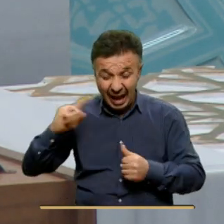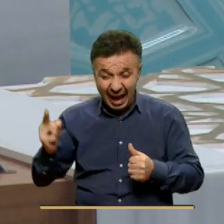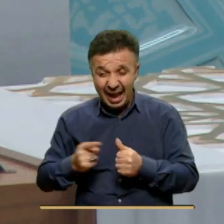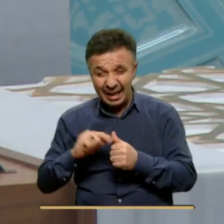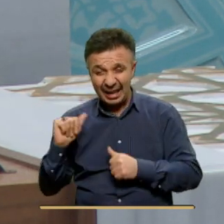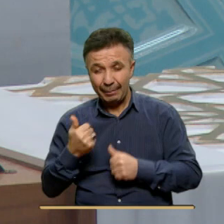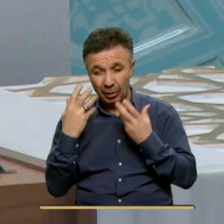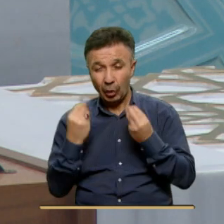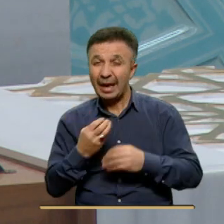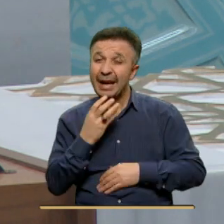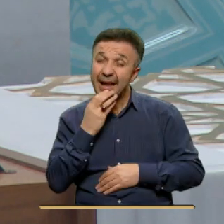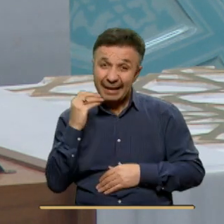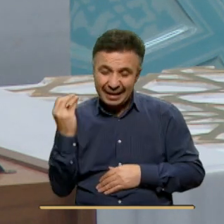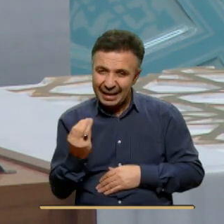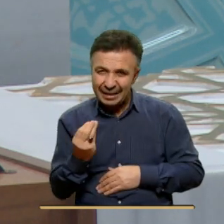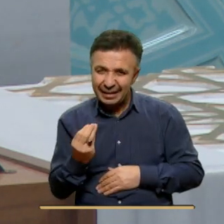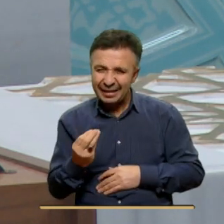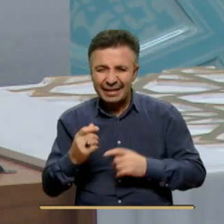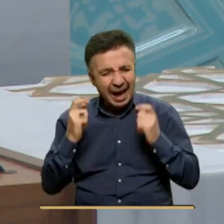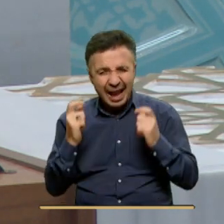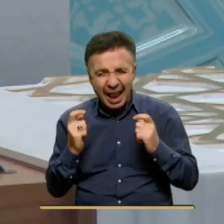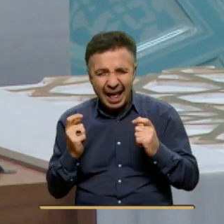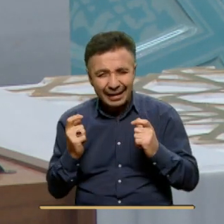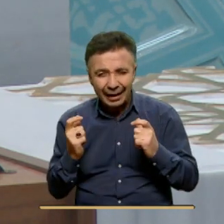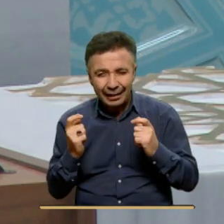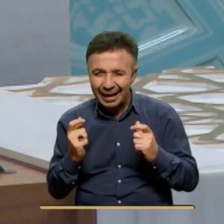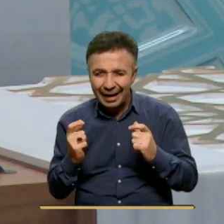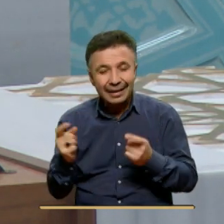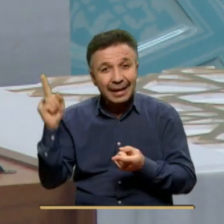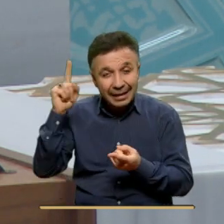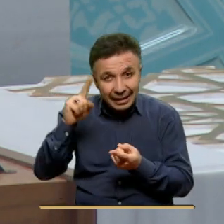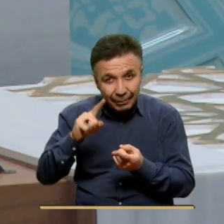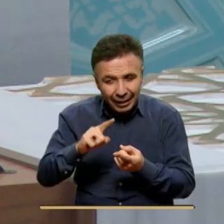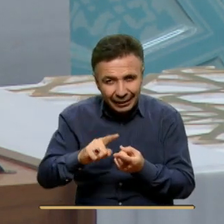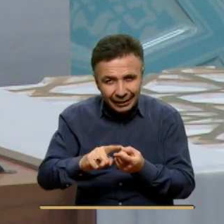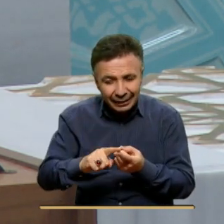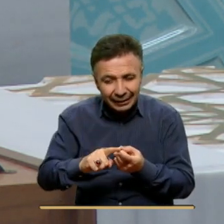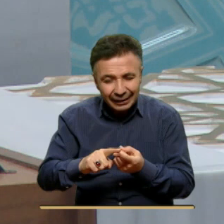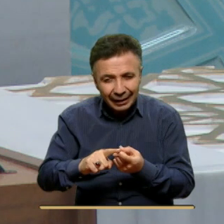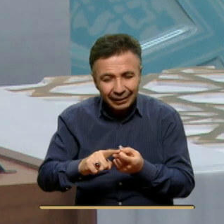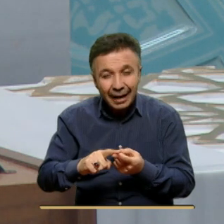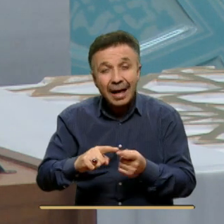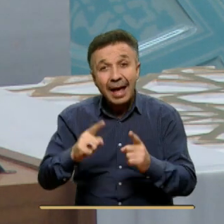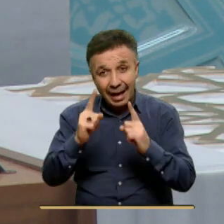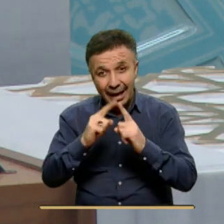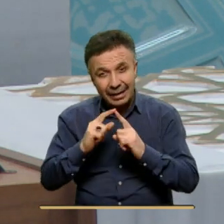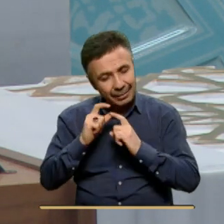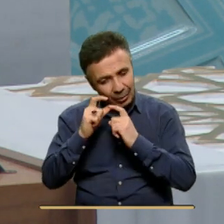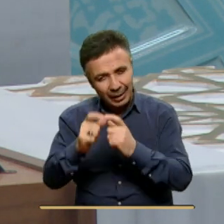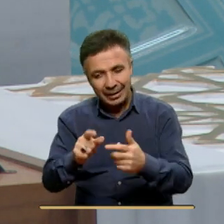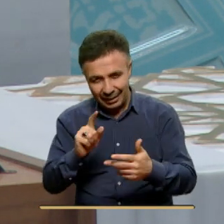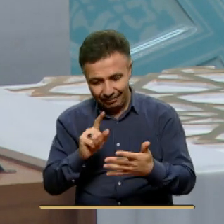gençliğini nasıl geçirdiğinden, nasıl yıprattığından onun hesabı.